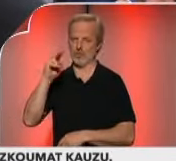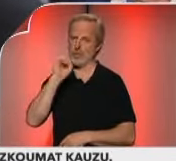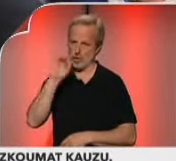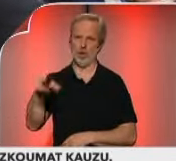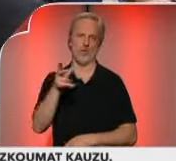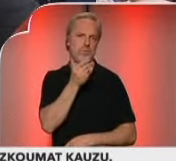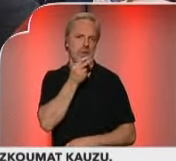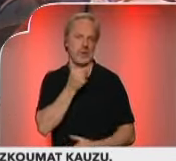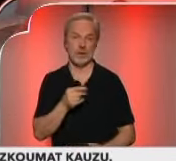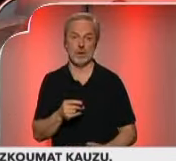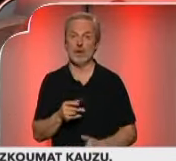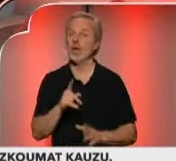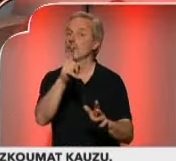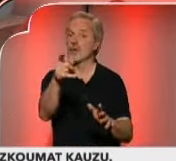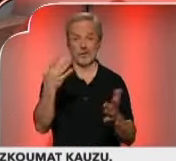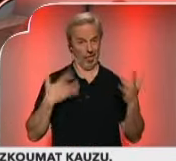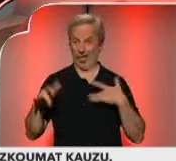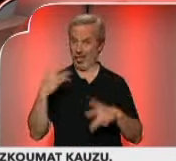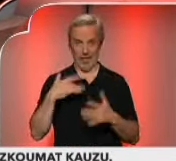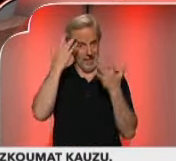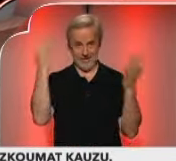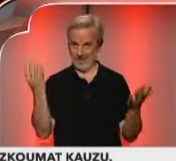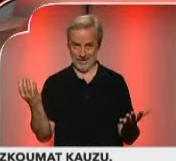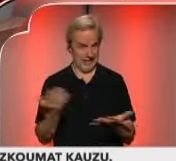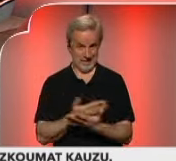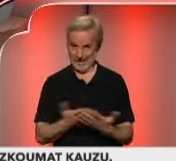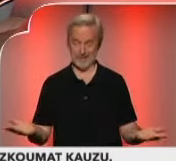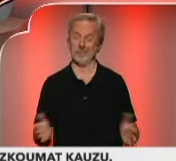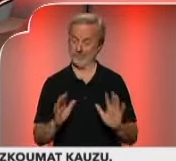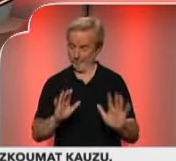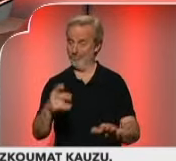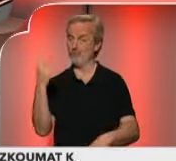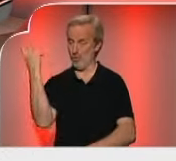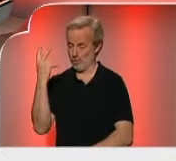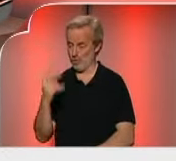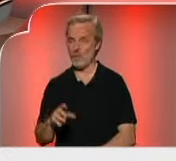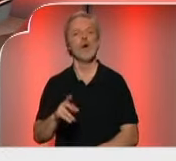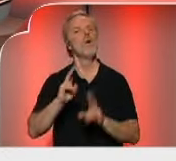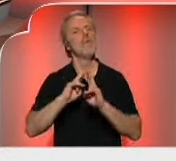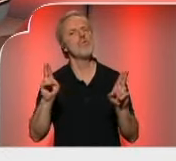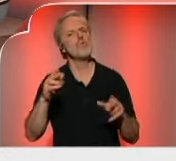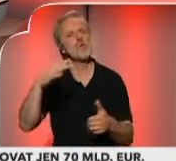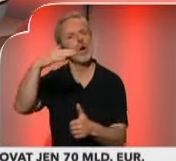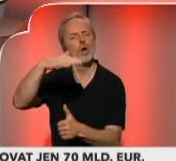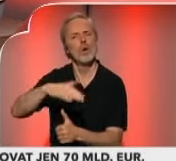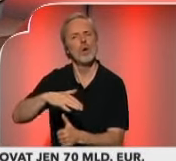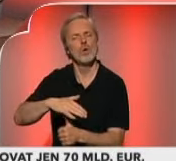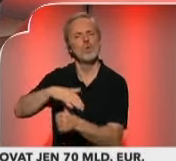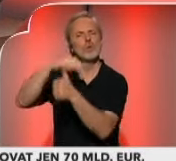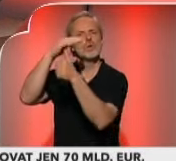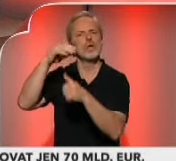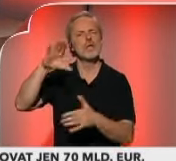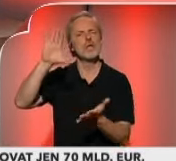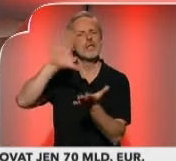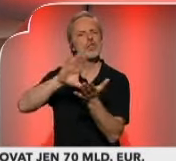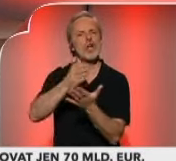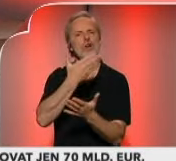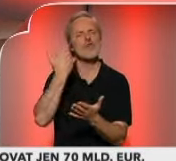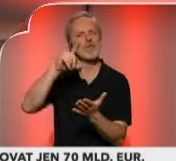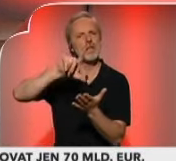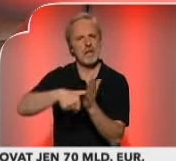republiky čili O ničem takovém momentálně nevíte je možné že lídři středočeské sociální demokracie dnes večer opakovaně